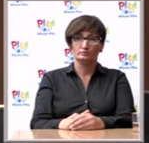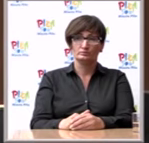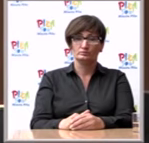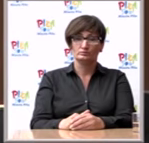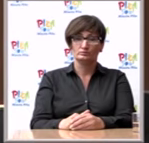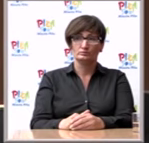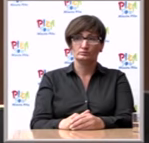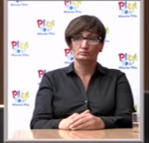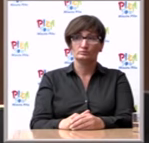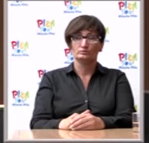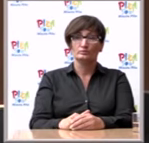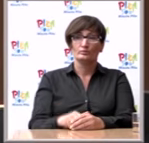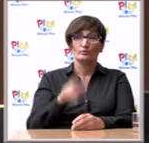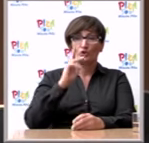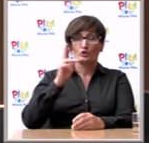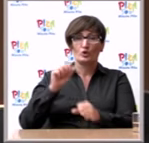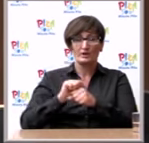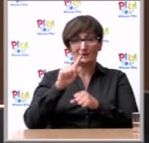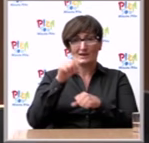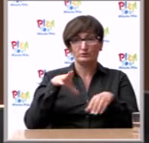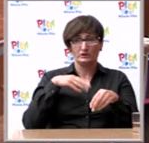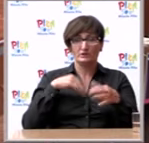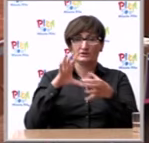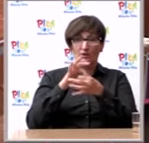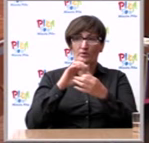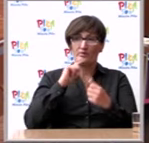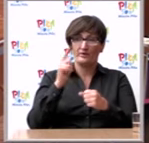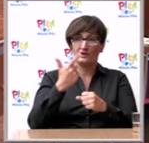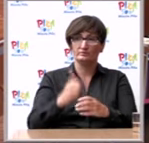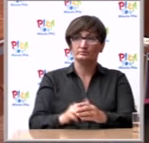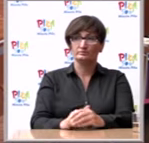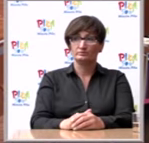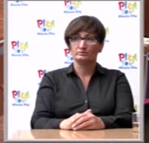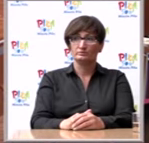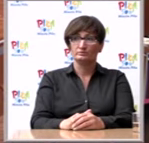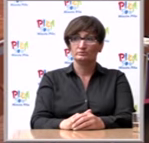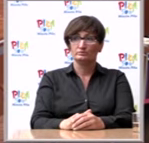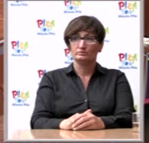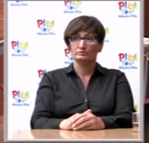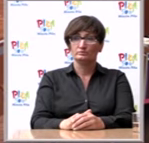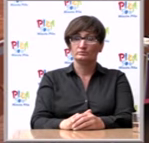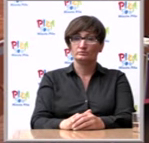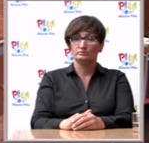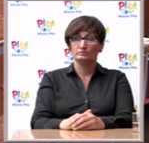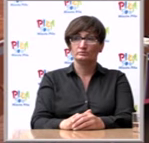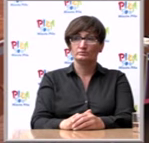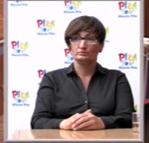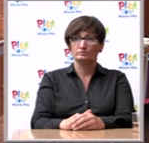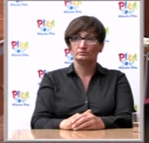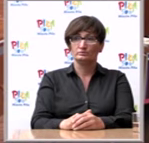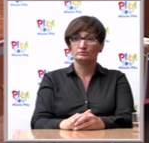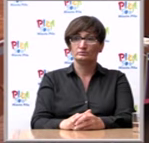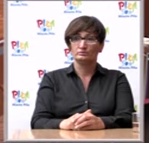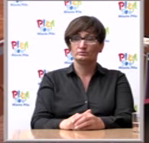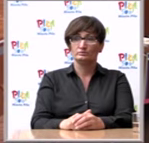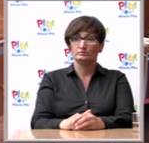Kto z pań i panów radnych jest za przyjęciem załącznika nr 2 do tej uchwały? Proszę o podniesienie ręki i naciśnięcie przycisku. Dziękuję. Kto jest przeciw? Dziękuję. Kto się